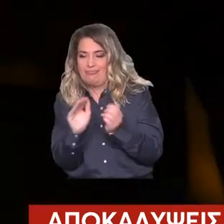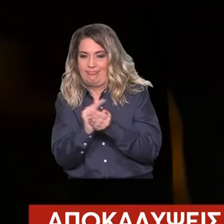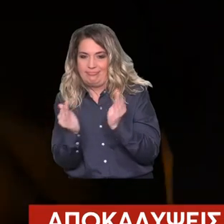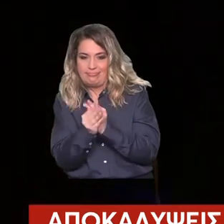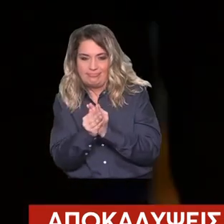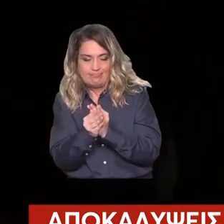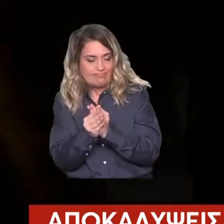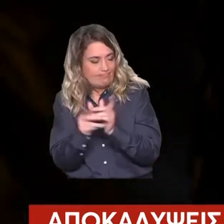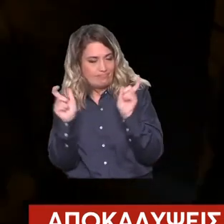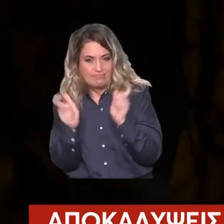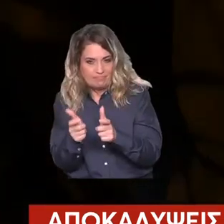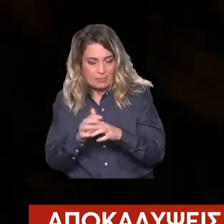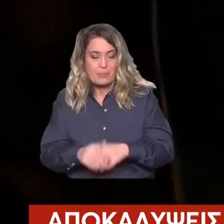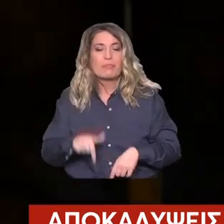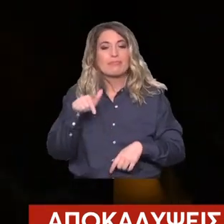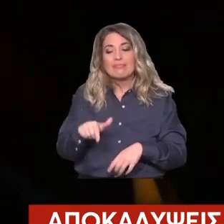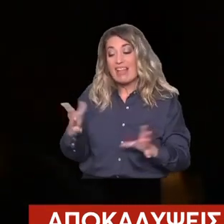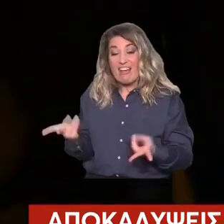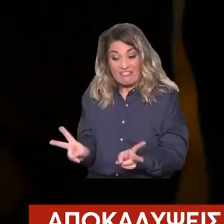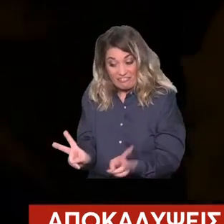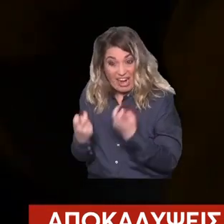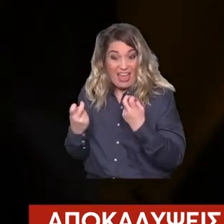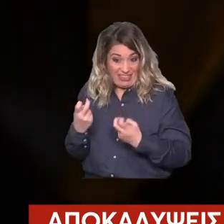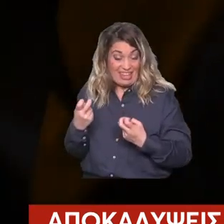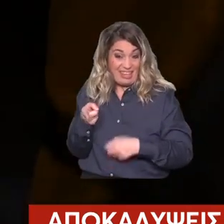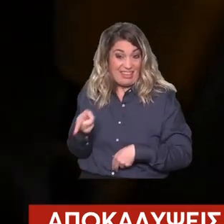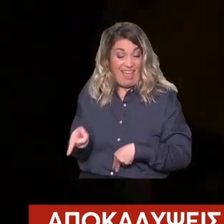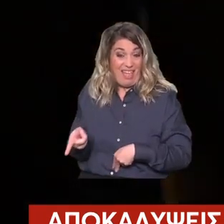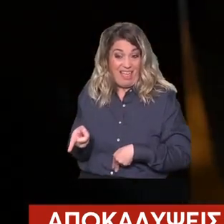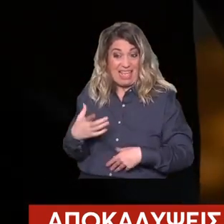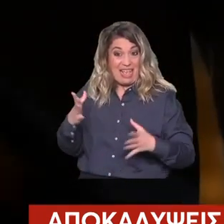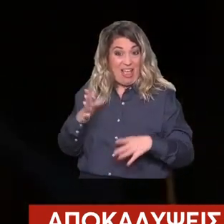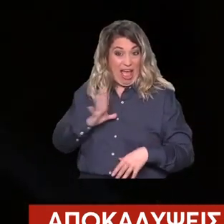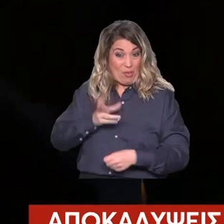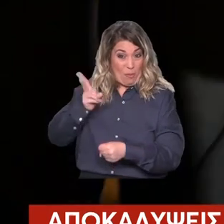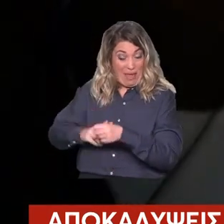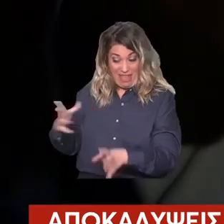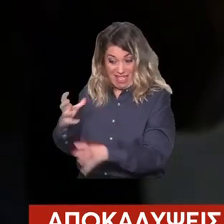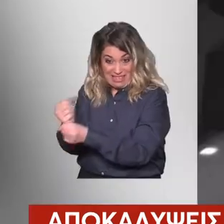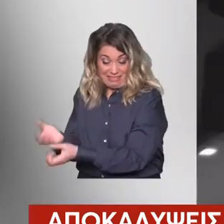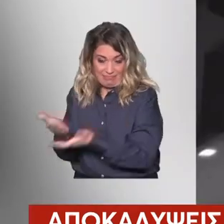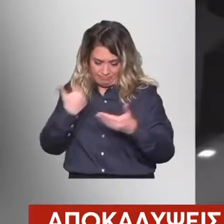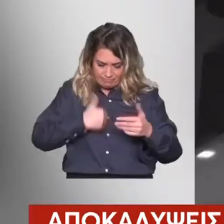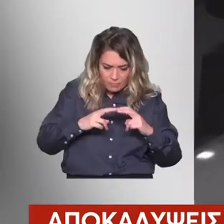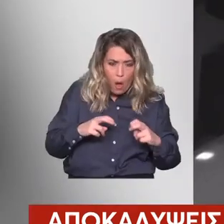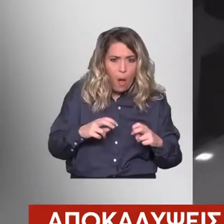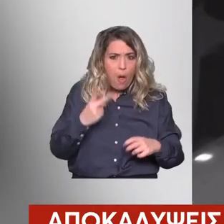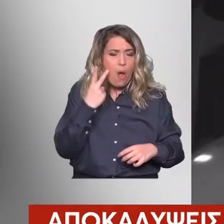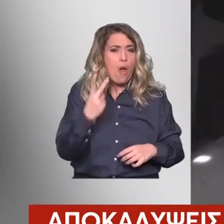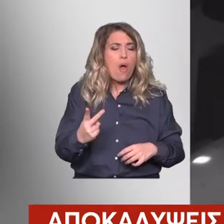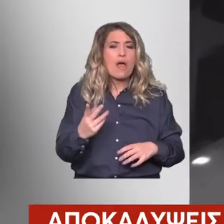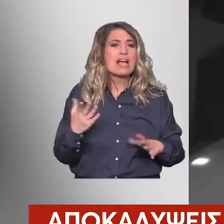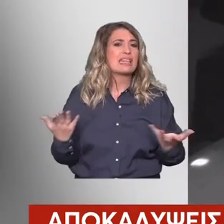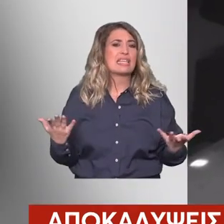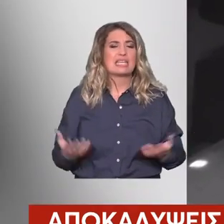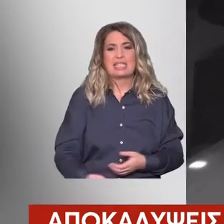οι διαπιστώσεις του ιατροδικαστή για τα χτυπήματα με κουζινομάχαιρο και οι πρώτες αντιδράσεις στη γειτονιά που ζούσε η άτυχη Γεωργία είναι τρία μόνο από τα κεφάλαια